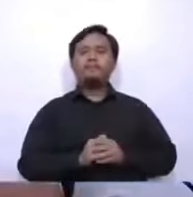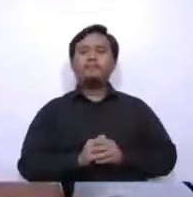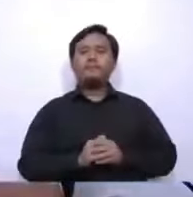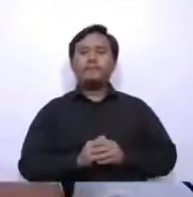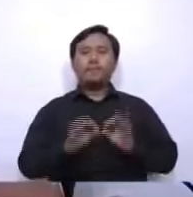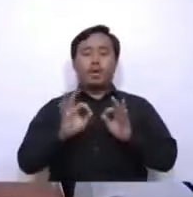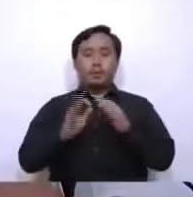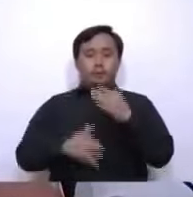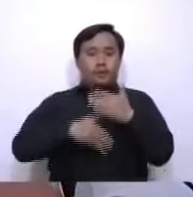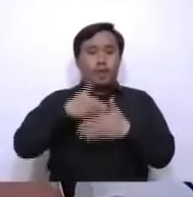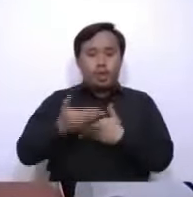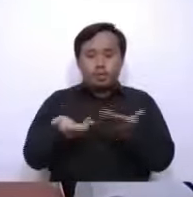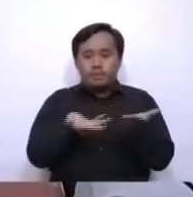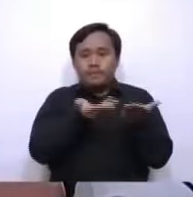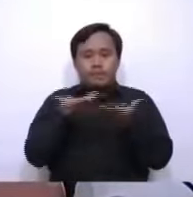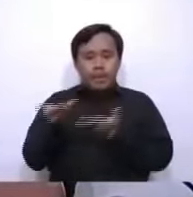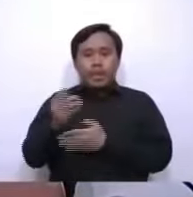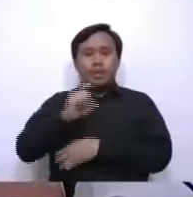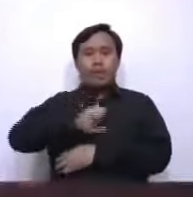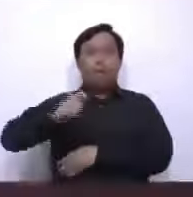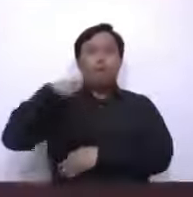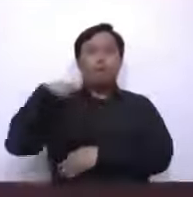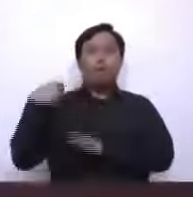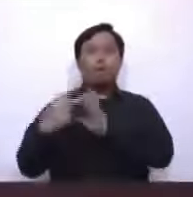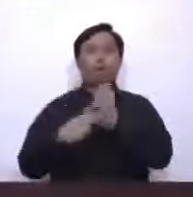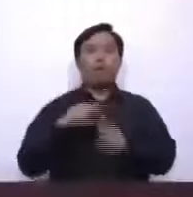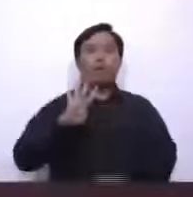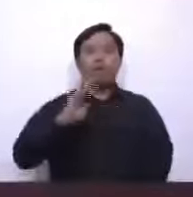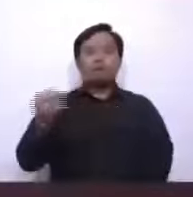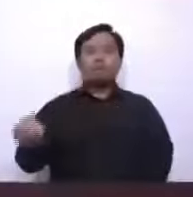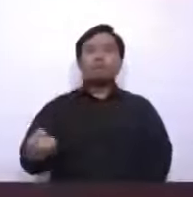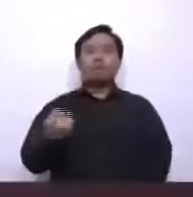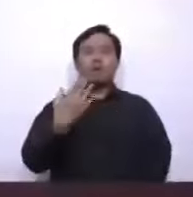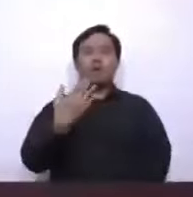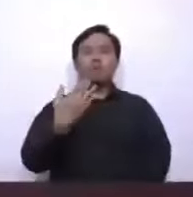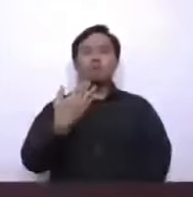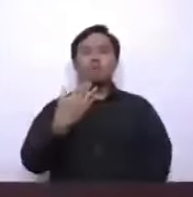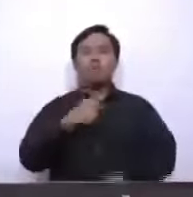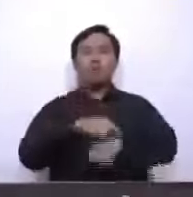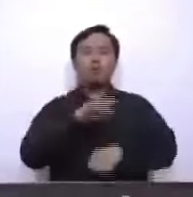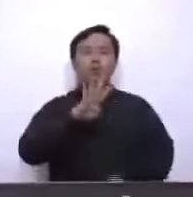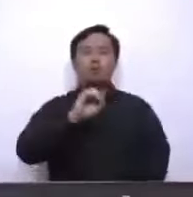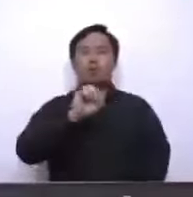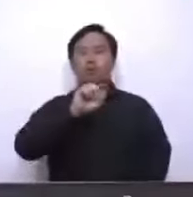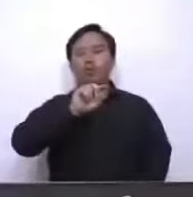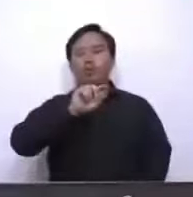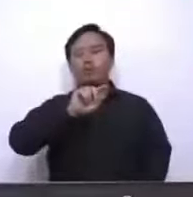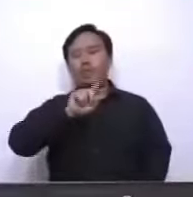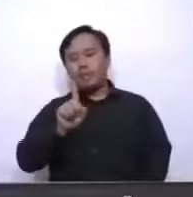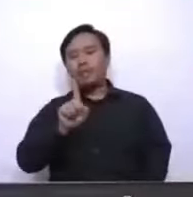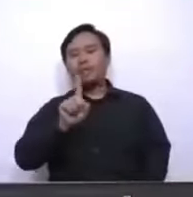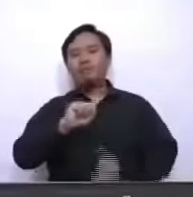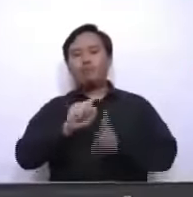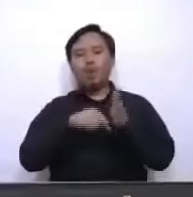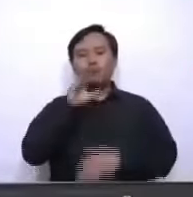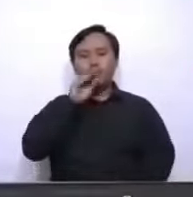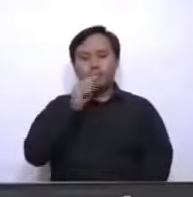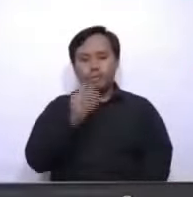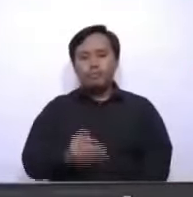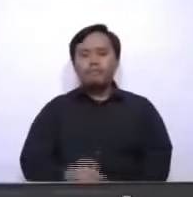Baik, berikutnya kami persilahkan calon gubernur nomor urut 4 menjawab pertanyaan dalam waktu 45 detik dimulai sejak